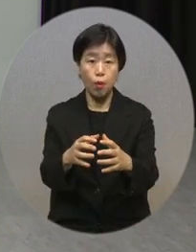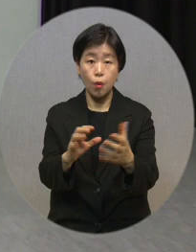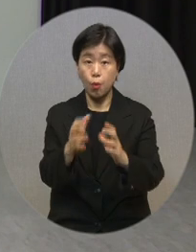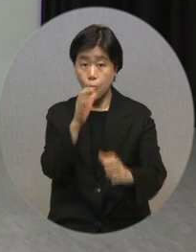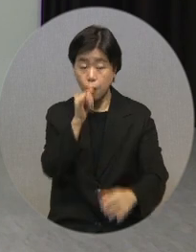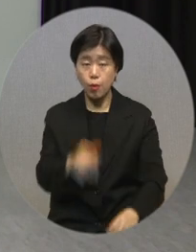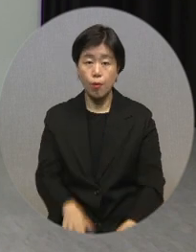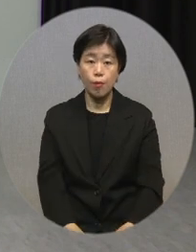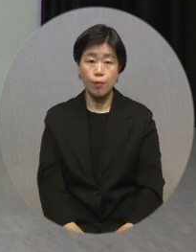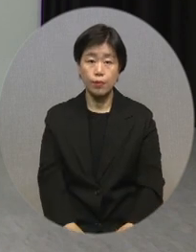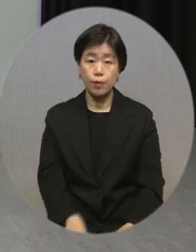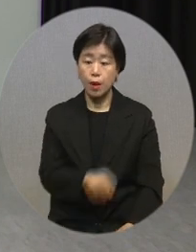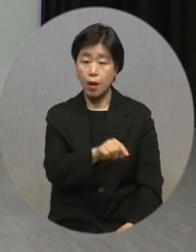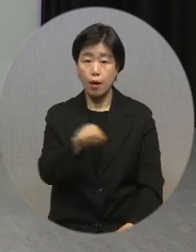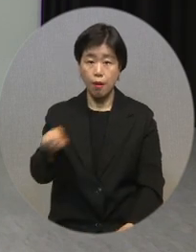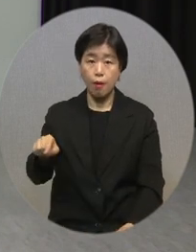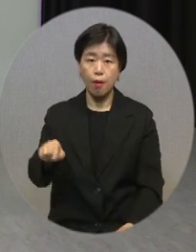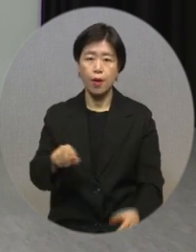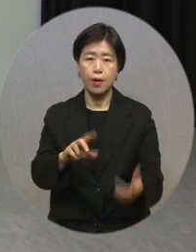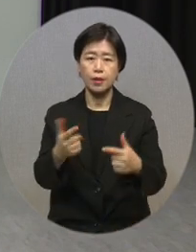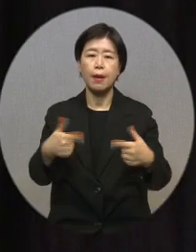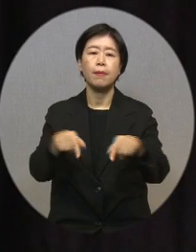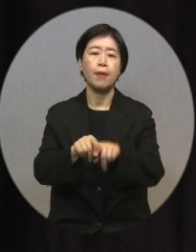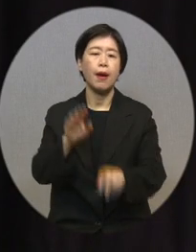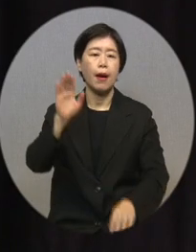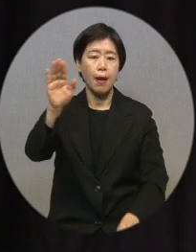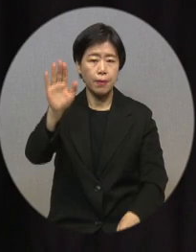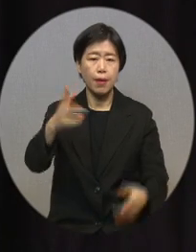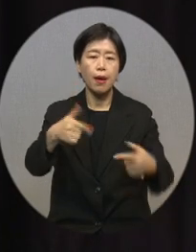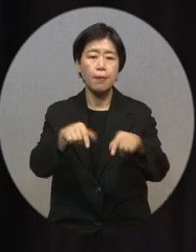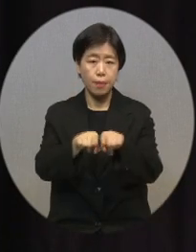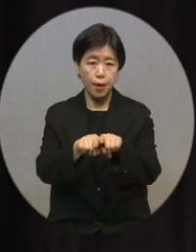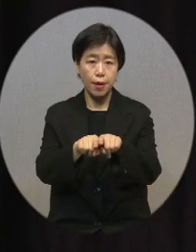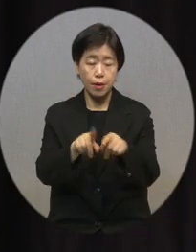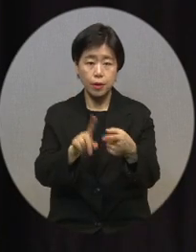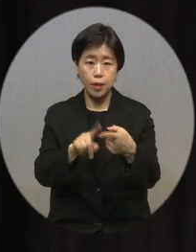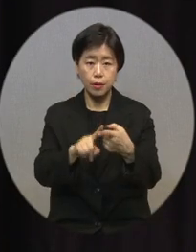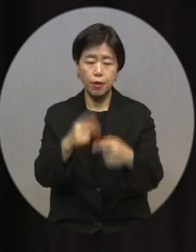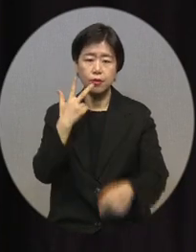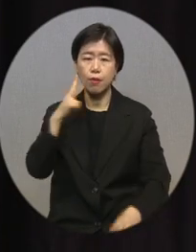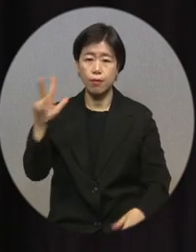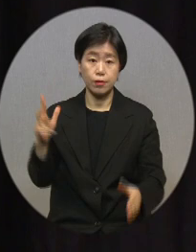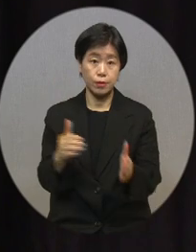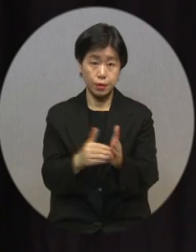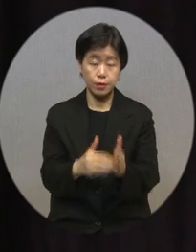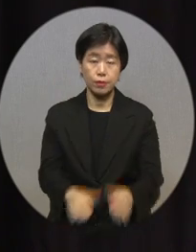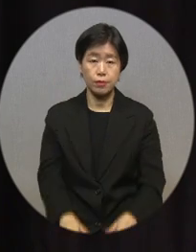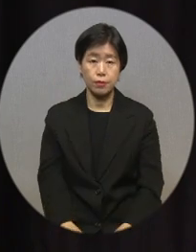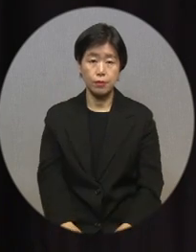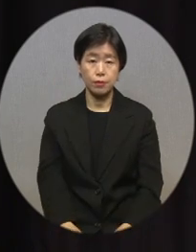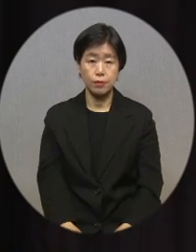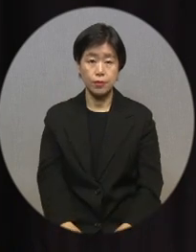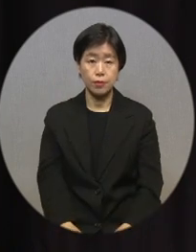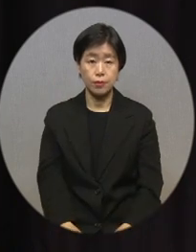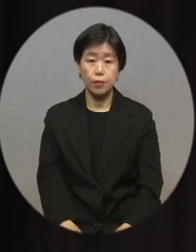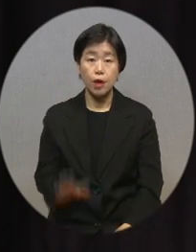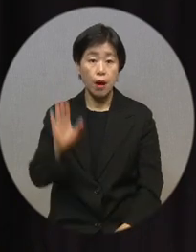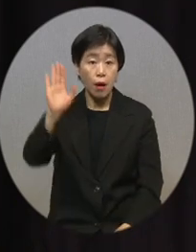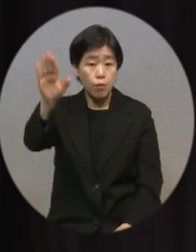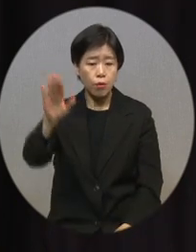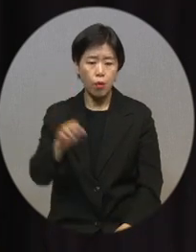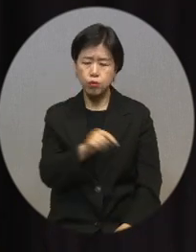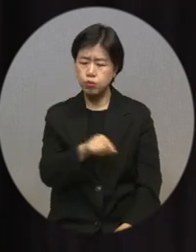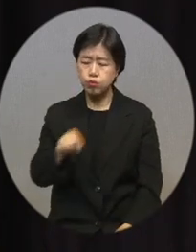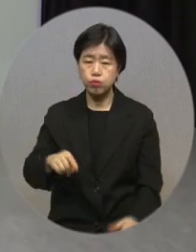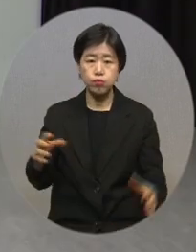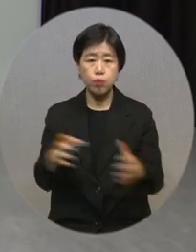앞으로의 사회적 대화의 원칙을 제시했는데 앞으로 어떤 논의들이 진행될 것인지 그게 중요할 것 같아요. 설명